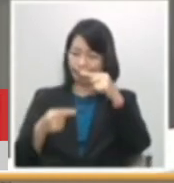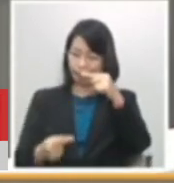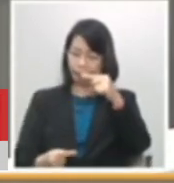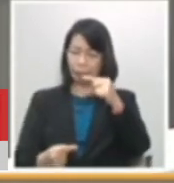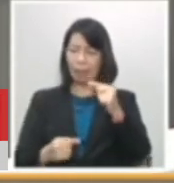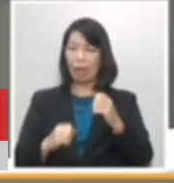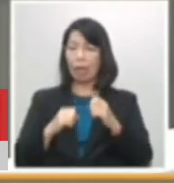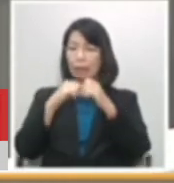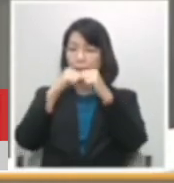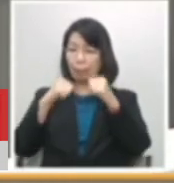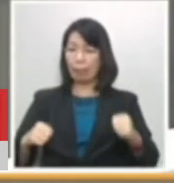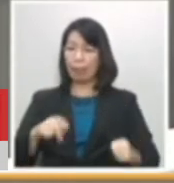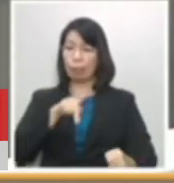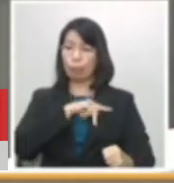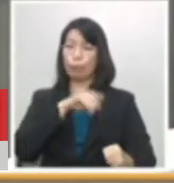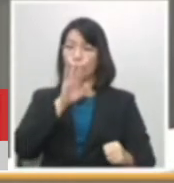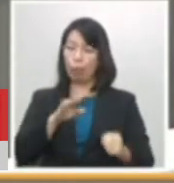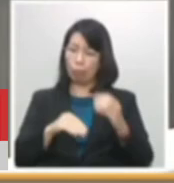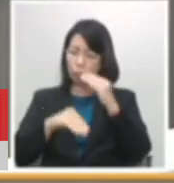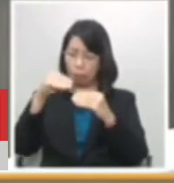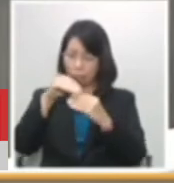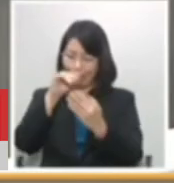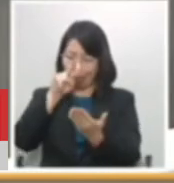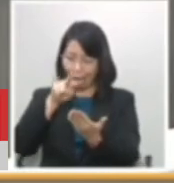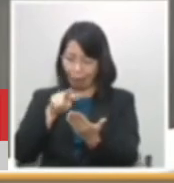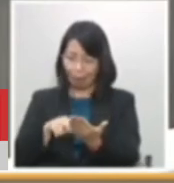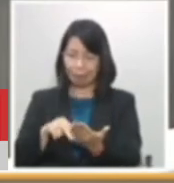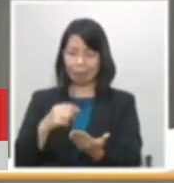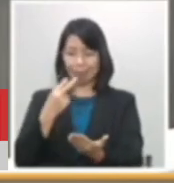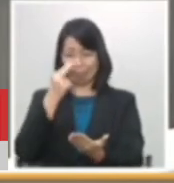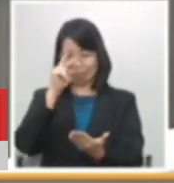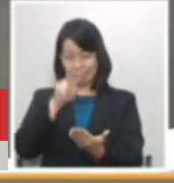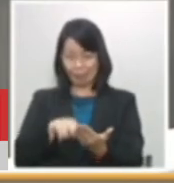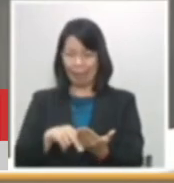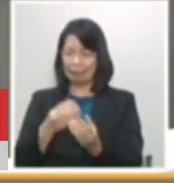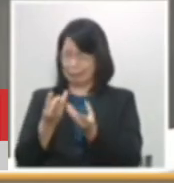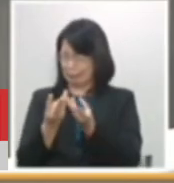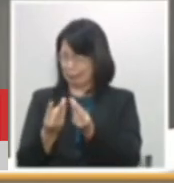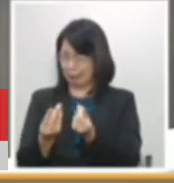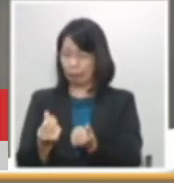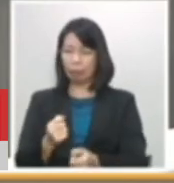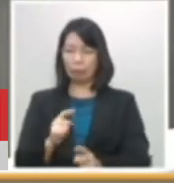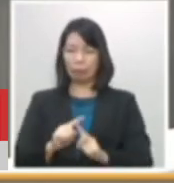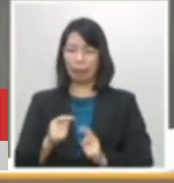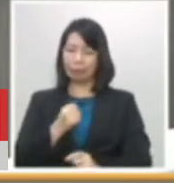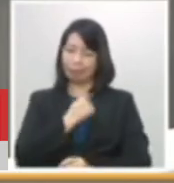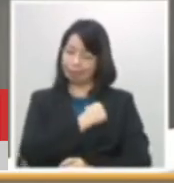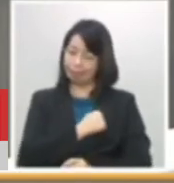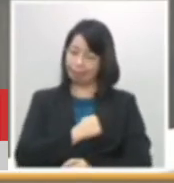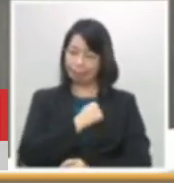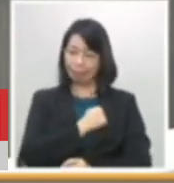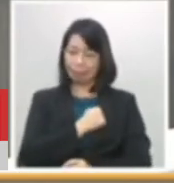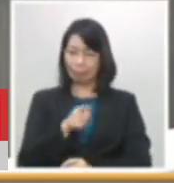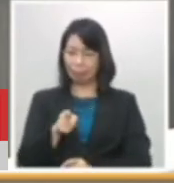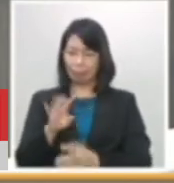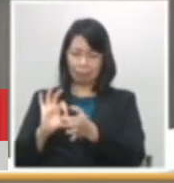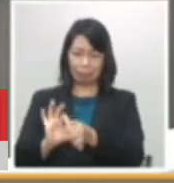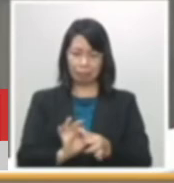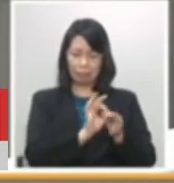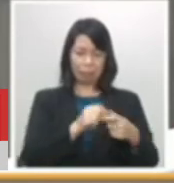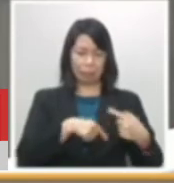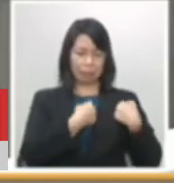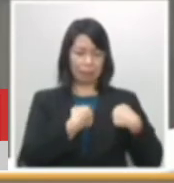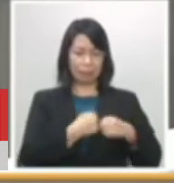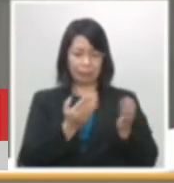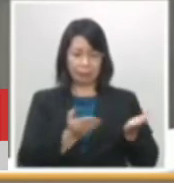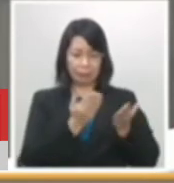าสนาแล้วเศร้าใจไปเขียนรายละเอียดแล้วเถอะไม่ได้เกี่ยวกับการพัฒนาจิตใจ